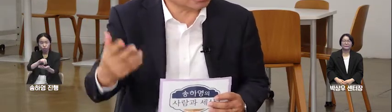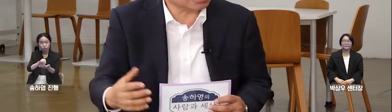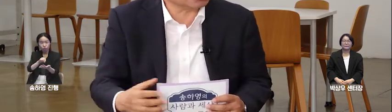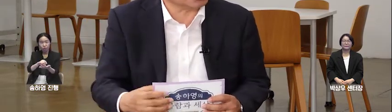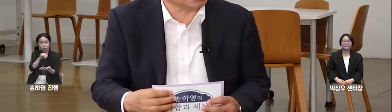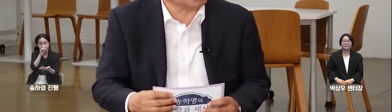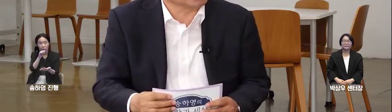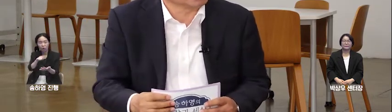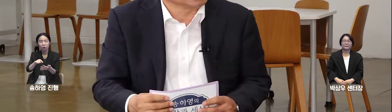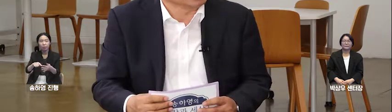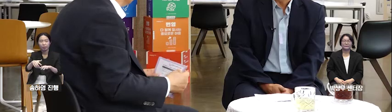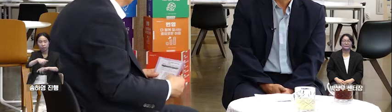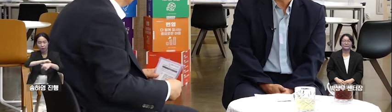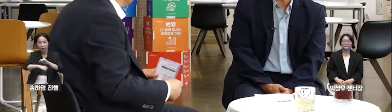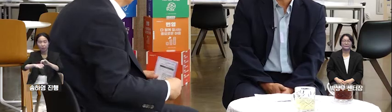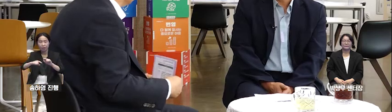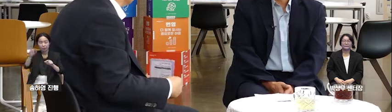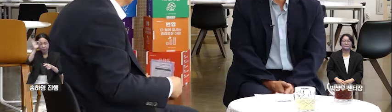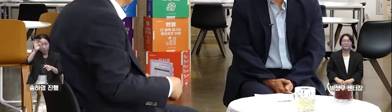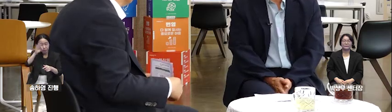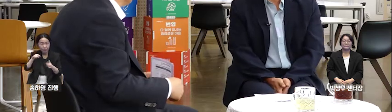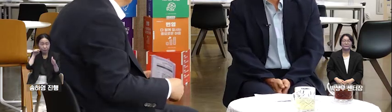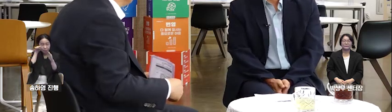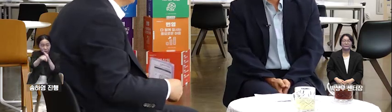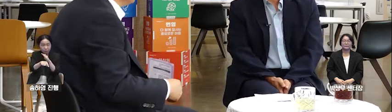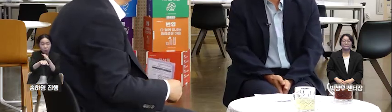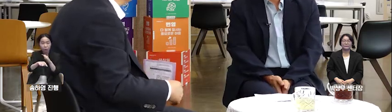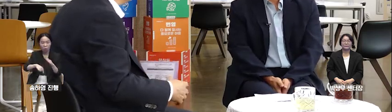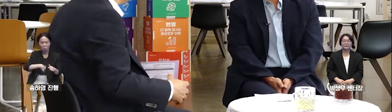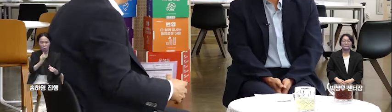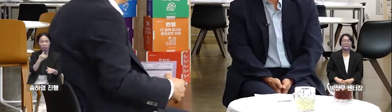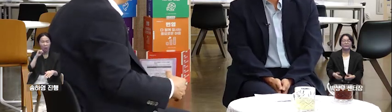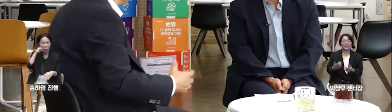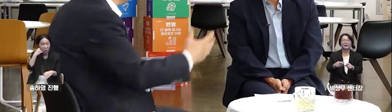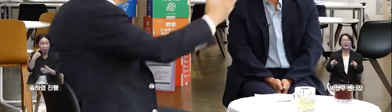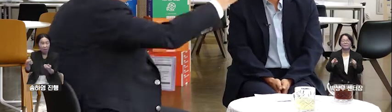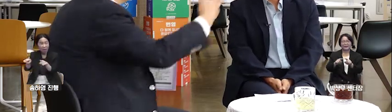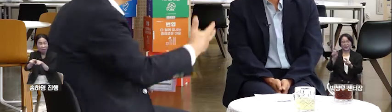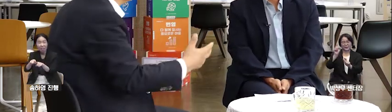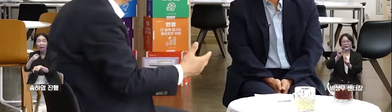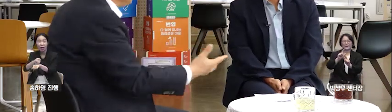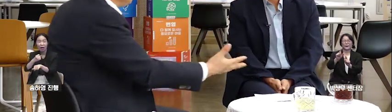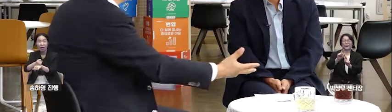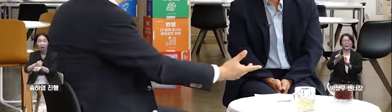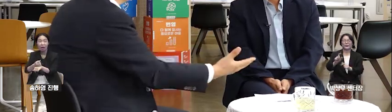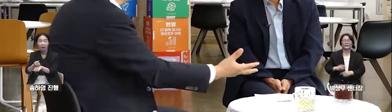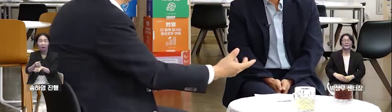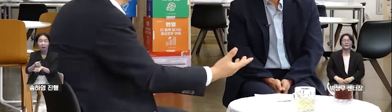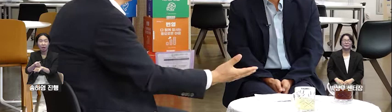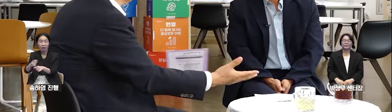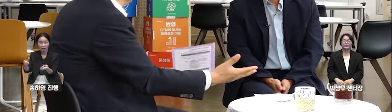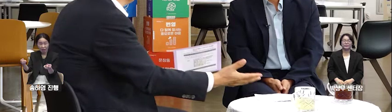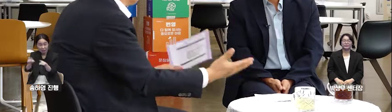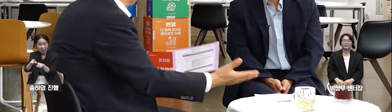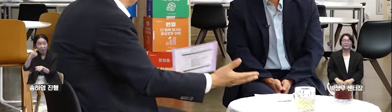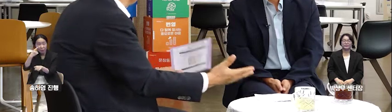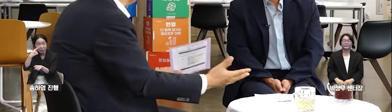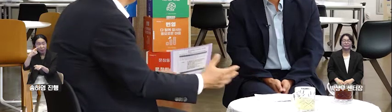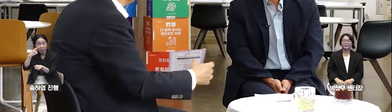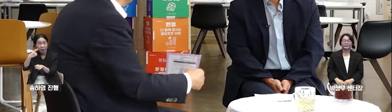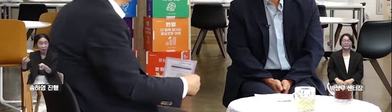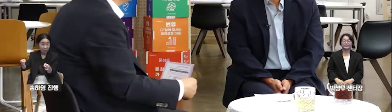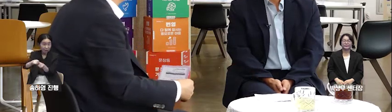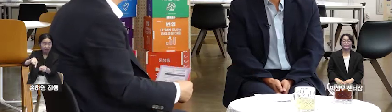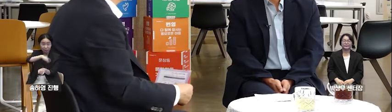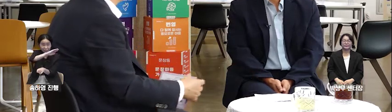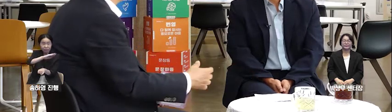많이 찾아가셨겠네. 뭐 같이 하여간 그러니까, 고민하다 보면 뭐 혼자는 안 되니까. 예. 예. 이런 문제가 있는데 이거 빨리 해결해야